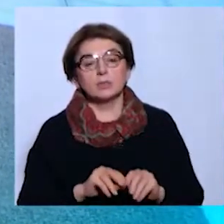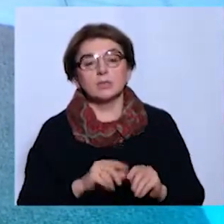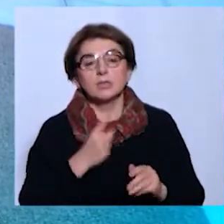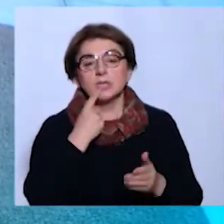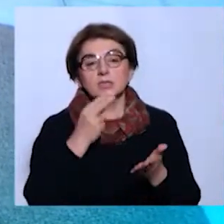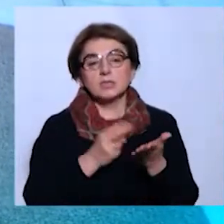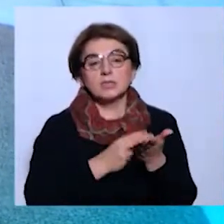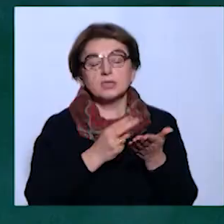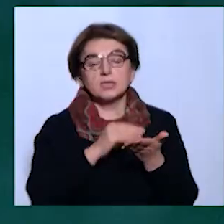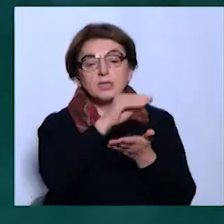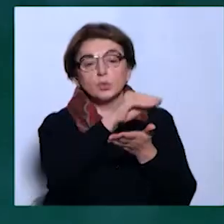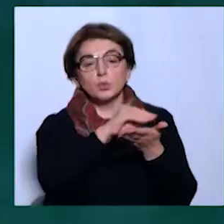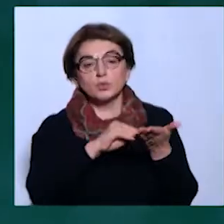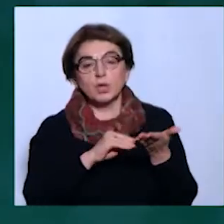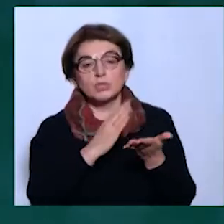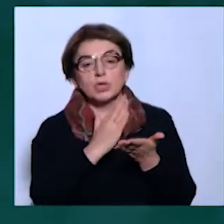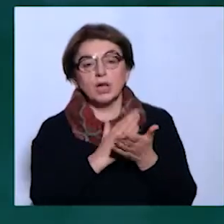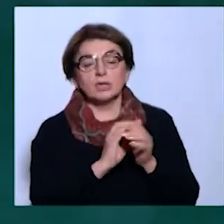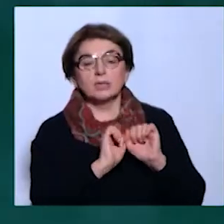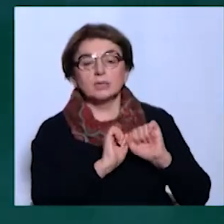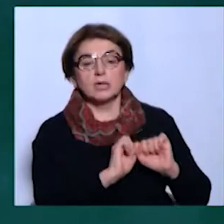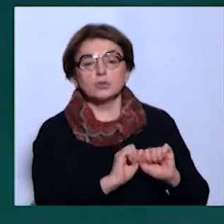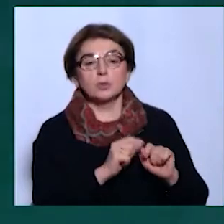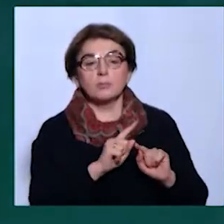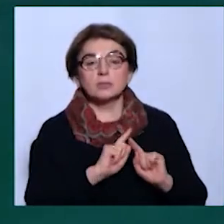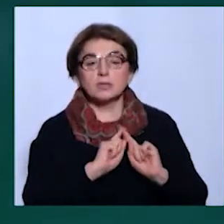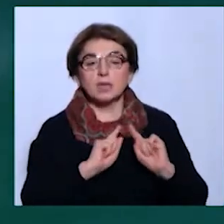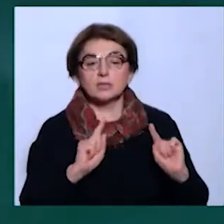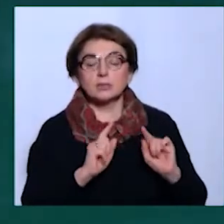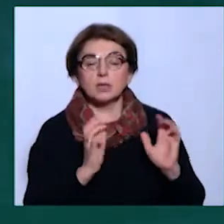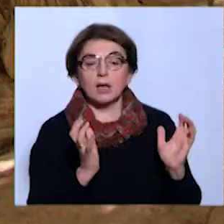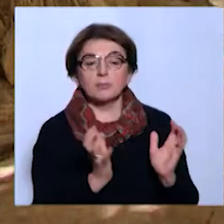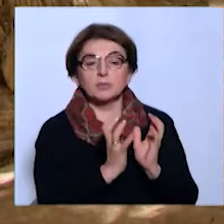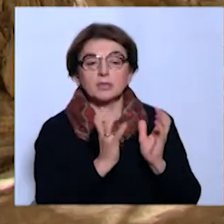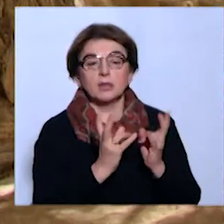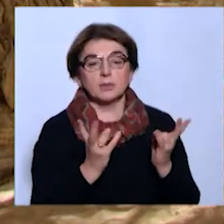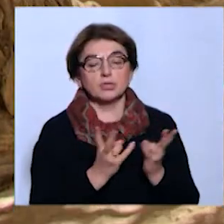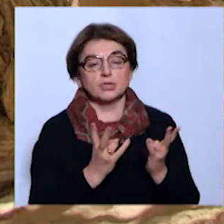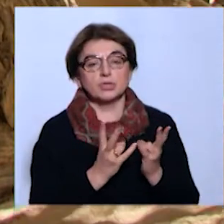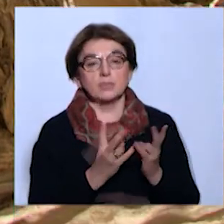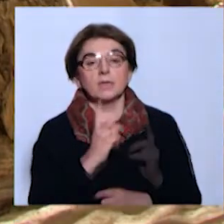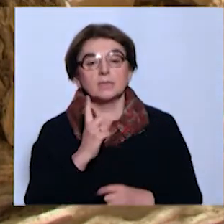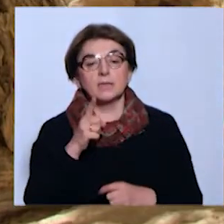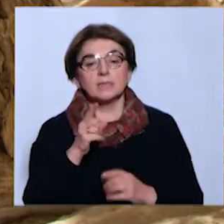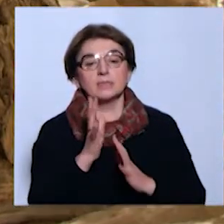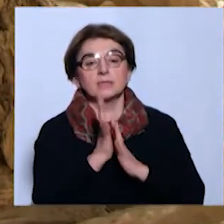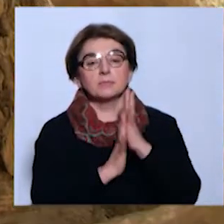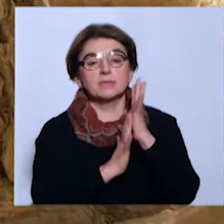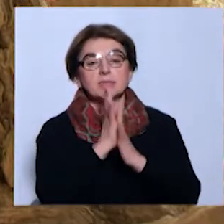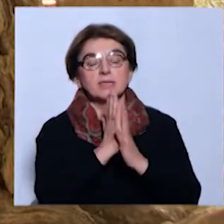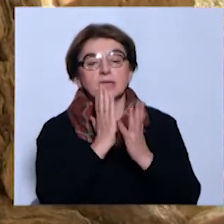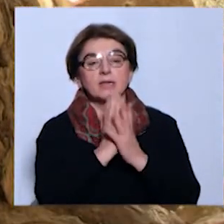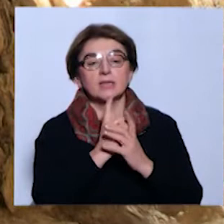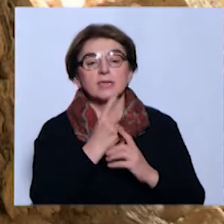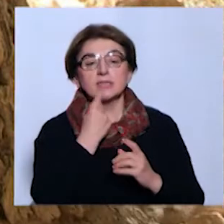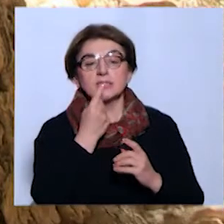წითელ ნუსხაში და მას განსაკუთრებული გაფრთხილება ჭირდება. Ეს ერთ-ერთი ასეთი მცენარე, რომელიც